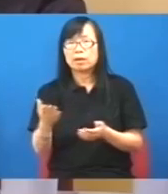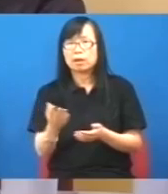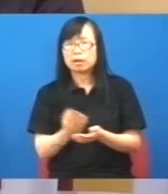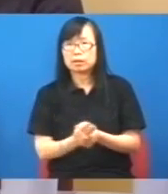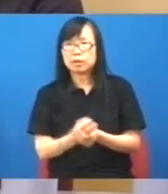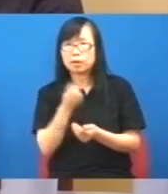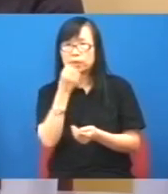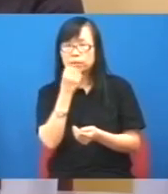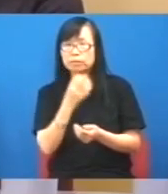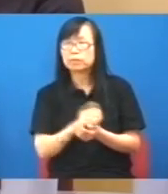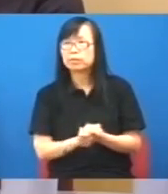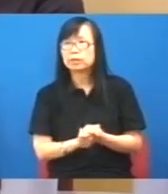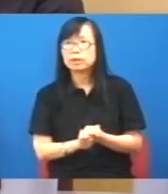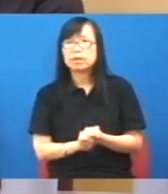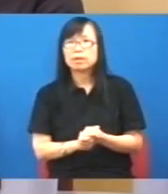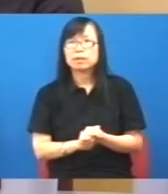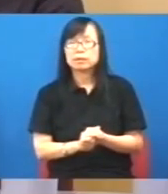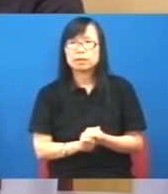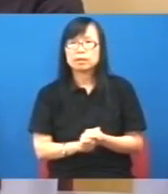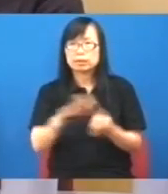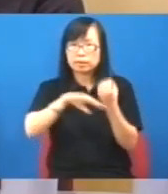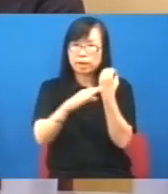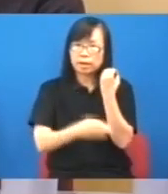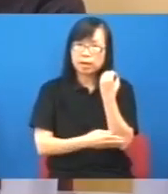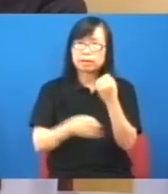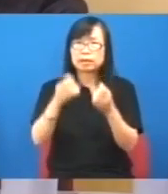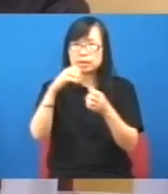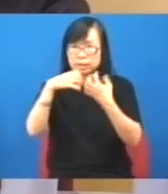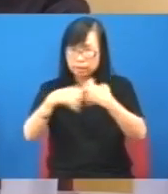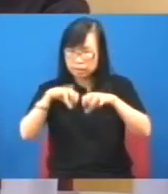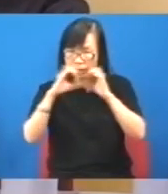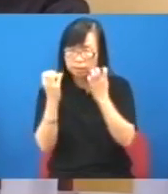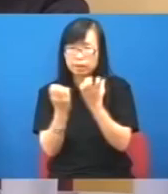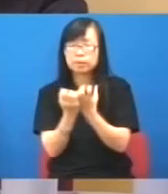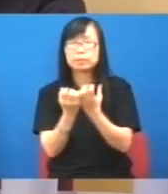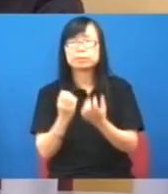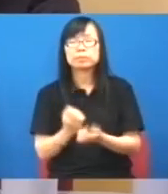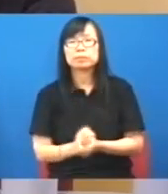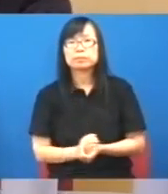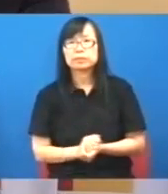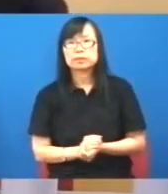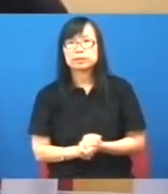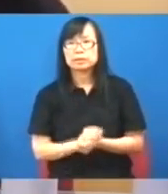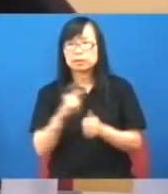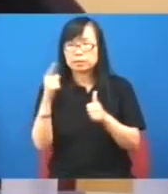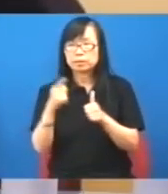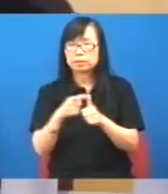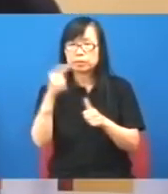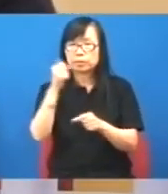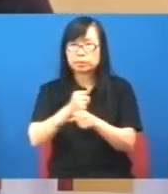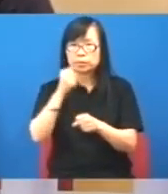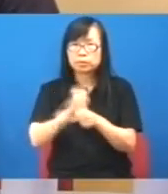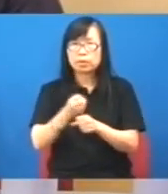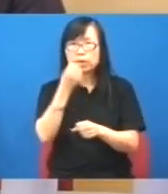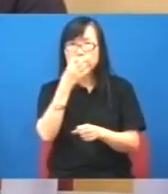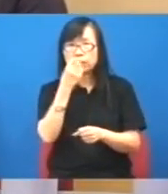嘅司法機構去先做咗一個香港